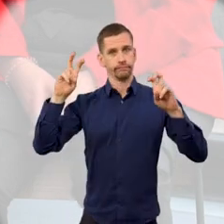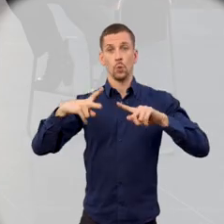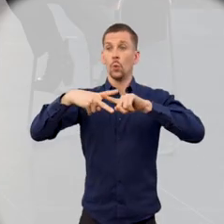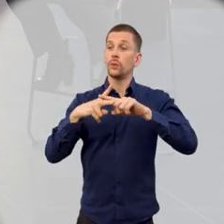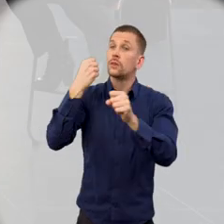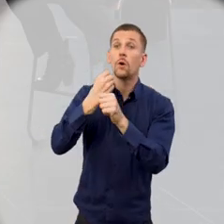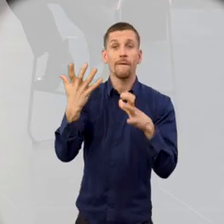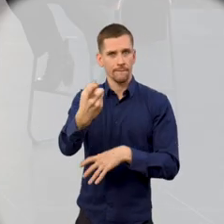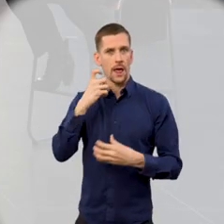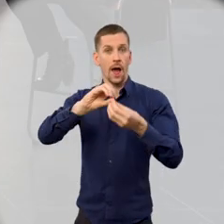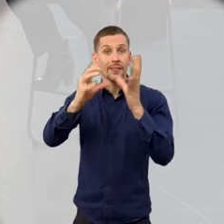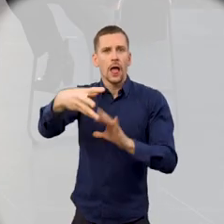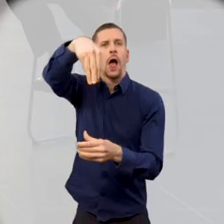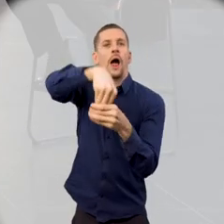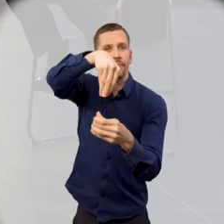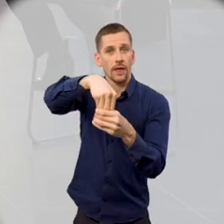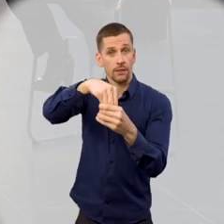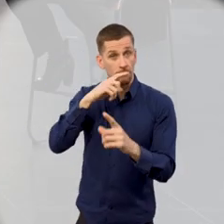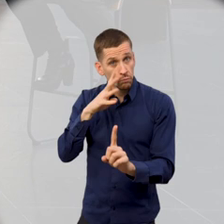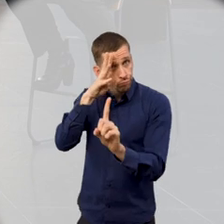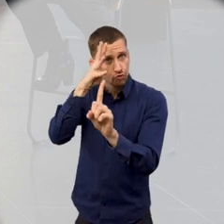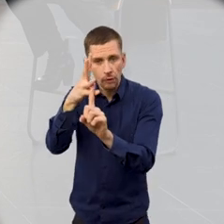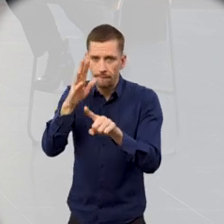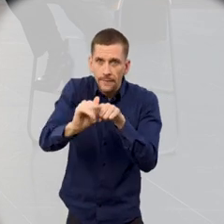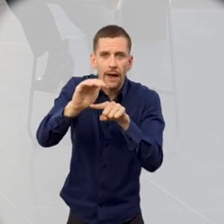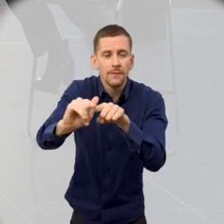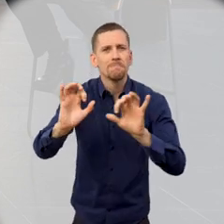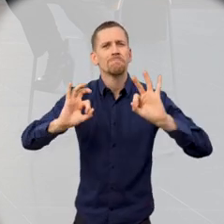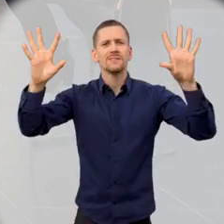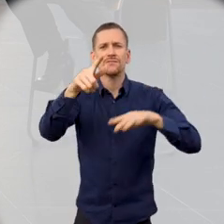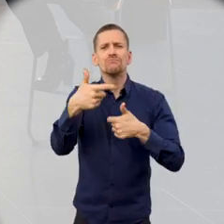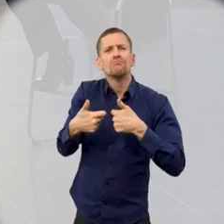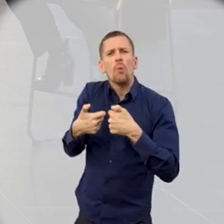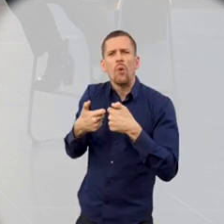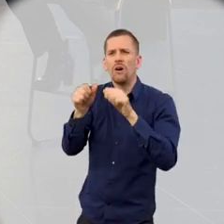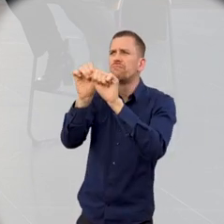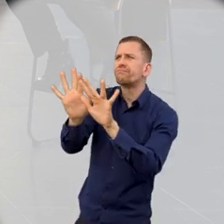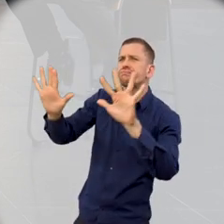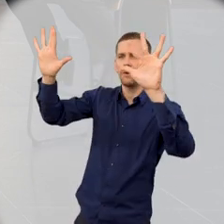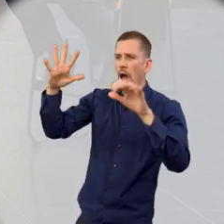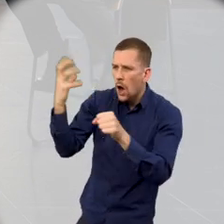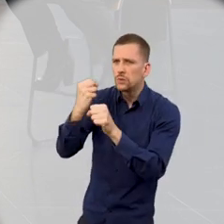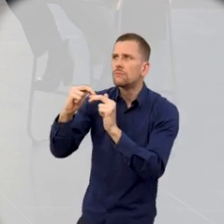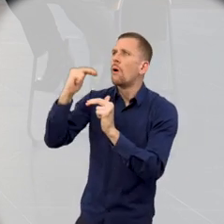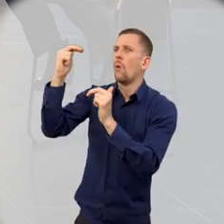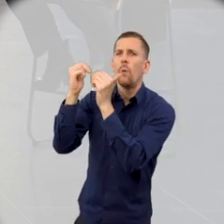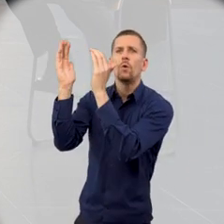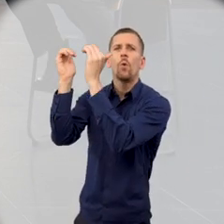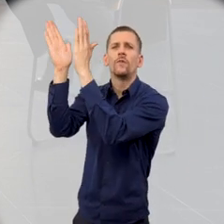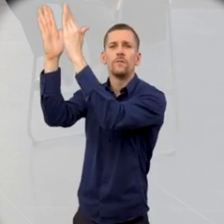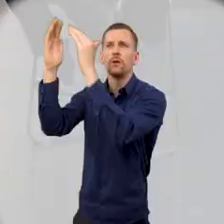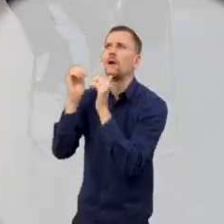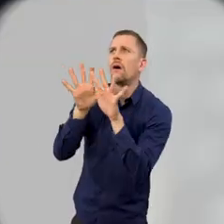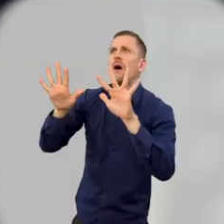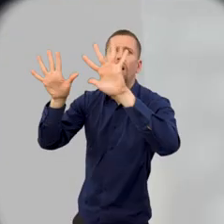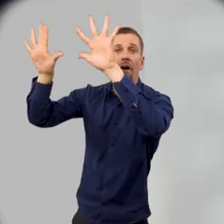un outil qui se nomme l'intranet, sur lequel ils ont des projets. Ils ont une espèce d'arbre, tout est gamifié, donc c'est un espèce d'arbre comme dans un jeu vidéo. Ils doivent